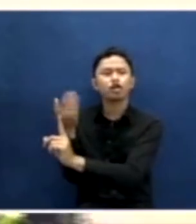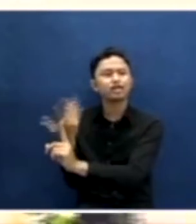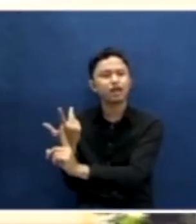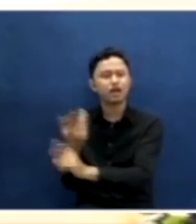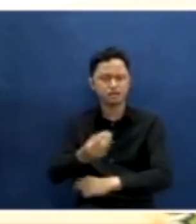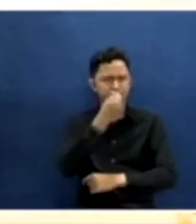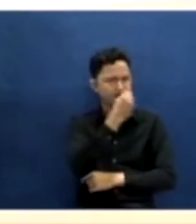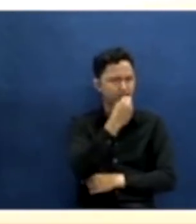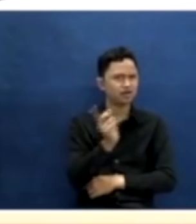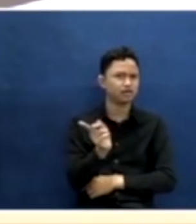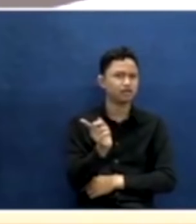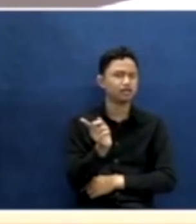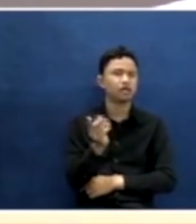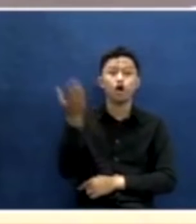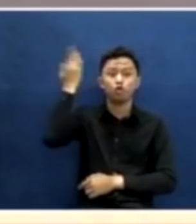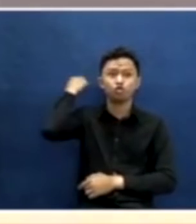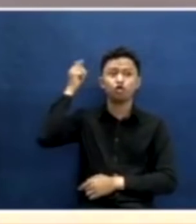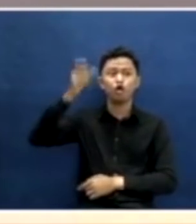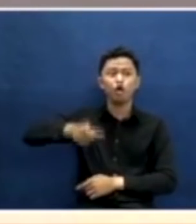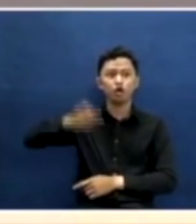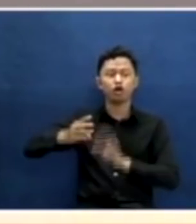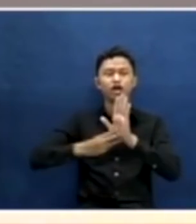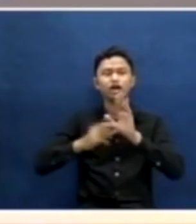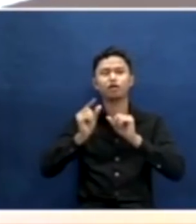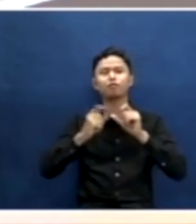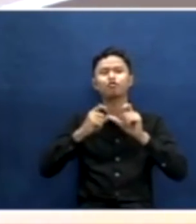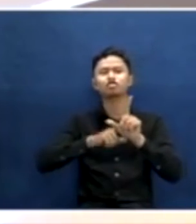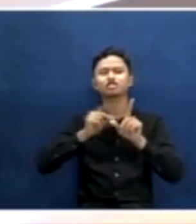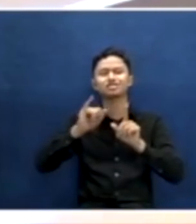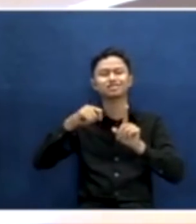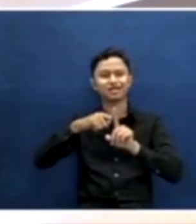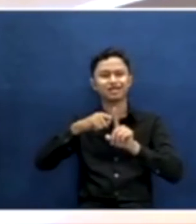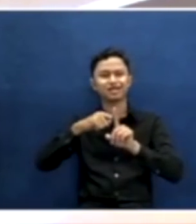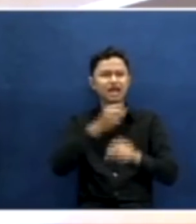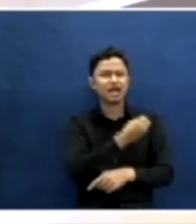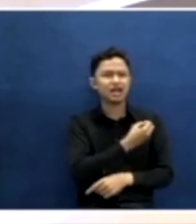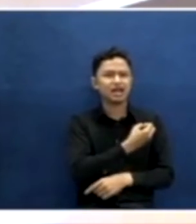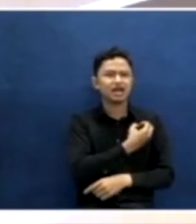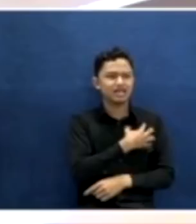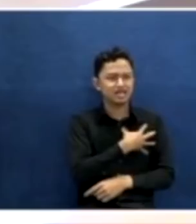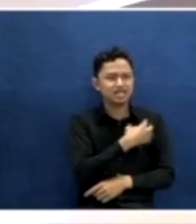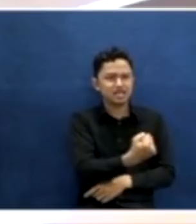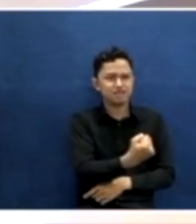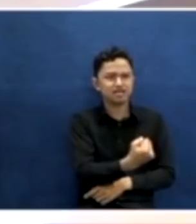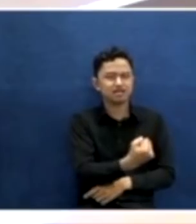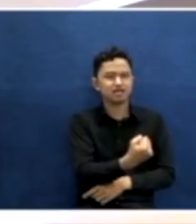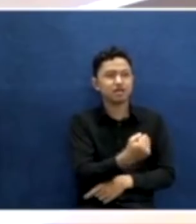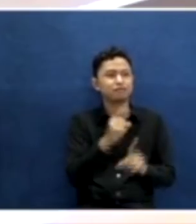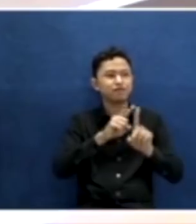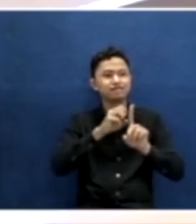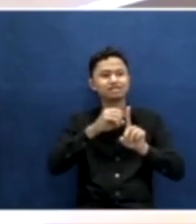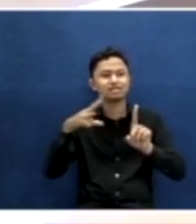orang-orang musyrik pun Dulu pun ketika mereka pingin menggoda iman yang para sahabat yang digoda oleh para musyrikun